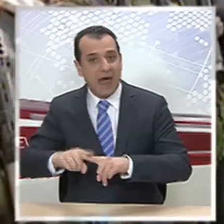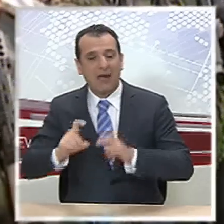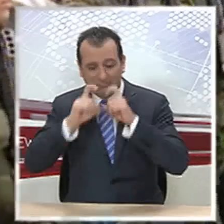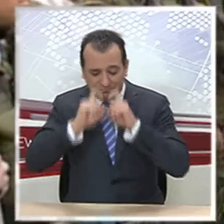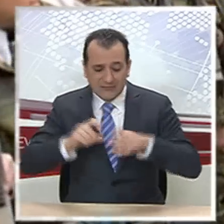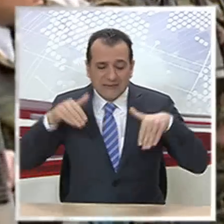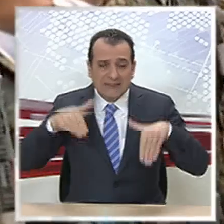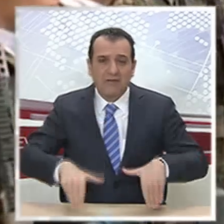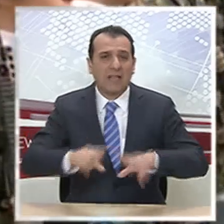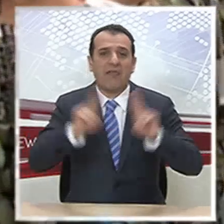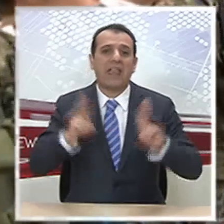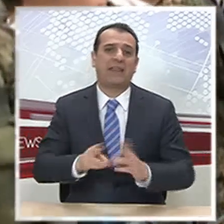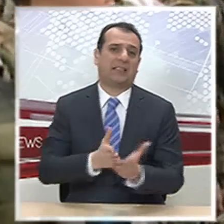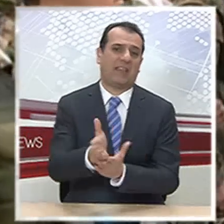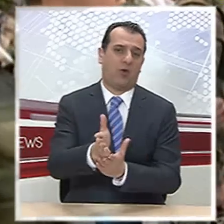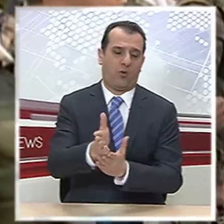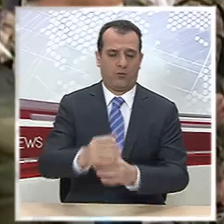Τσίπρας.